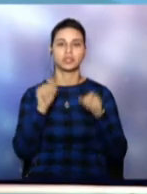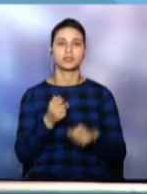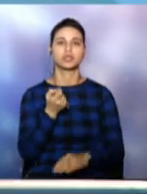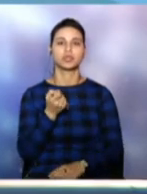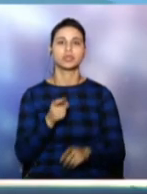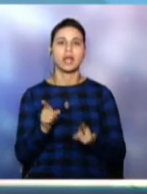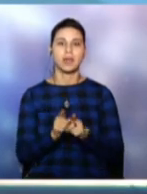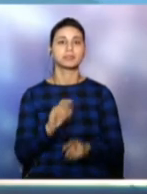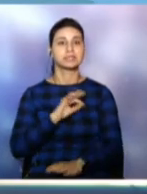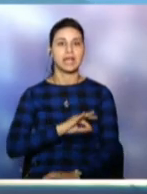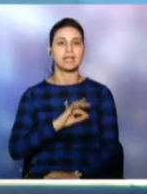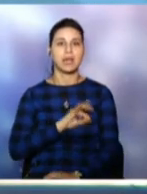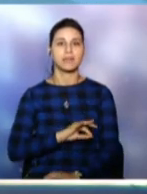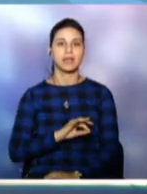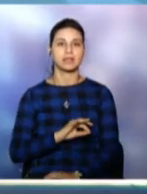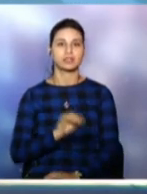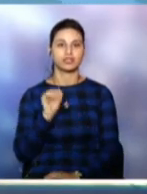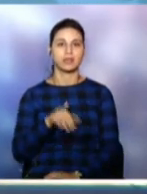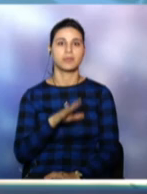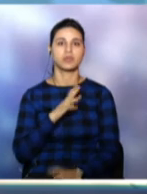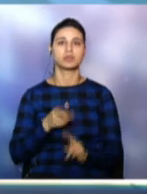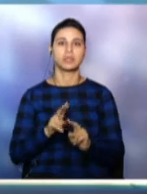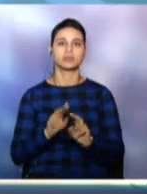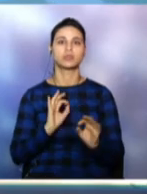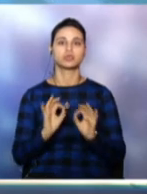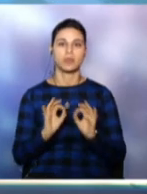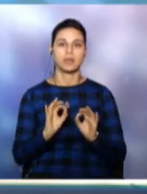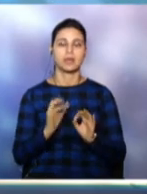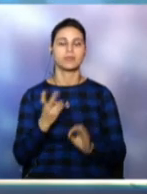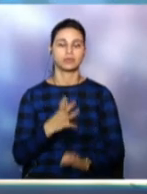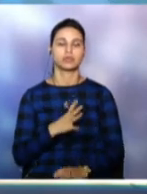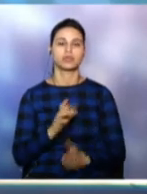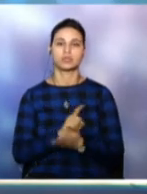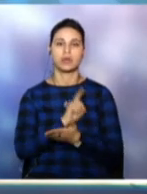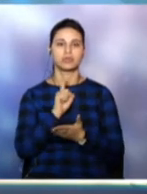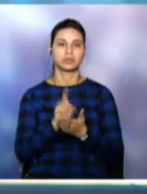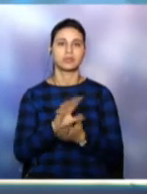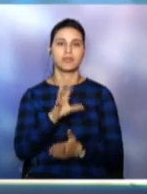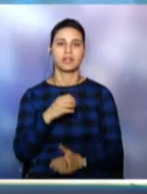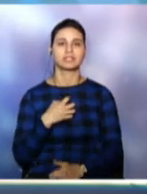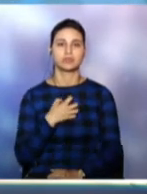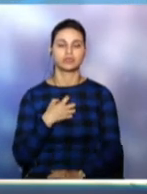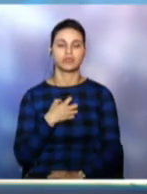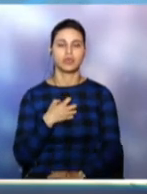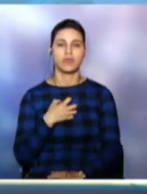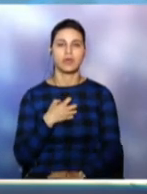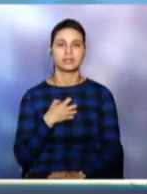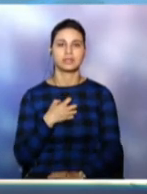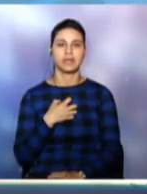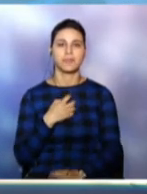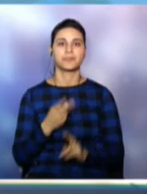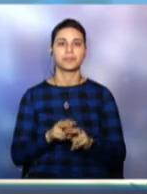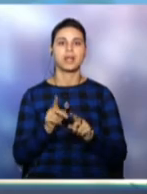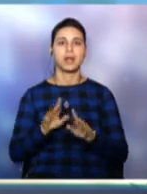გარკვეული სარგებელიც კი მოგვიტანოს. ამიტომ ზომიერება და ზომიერება ეს არის ყველაზე მნიშვნელოვანი აი